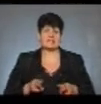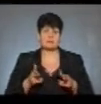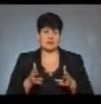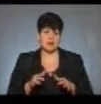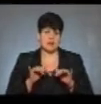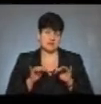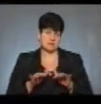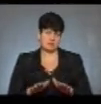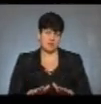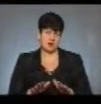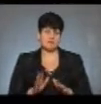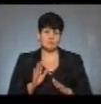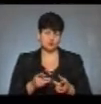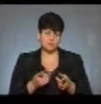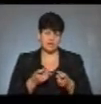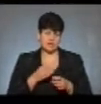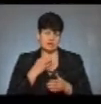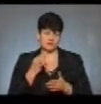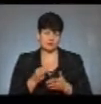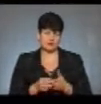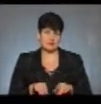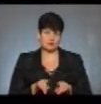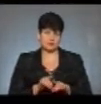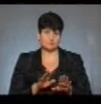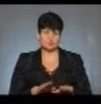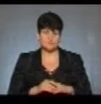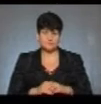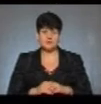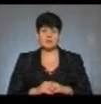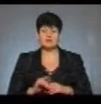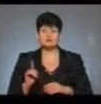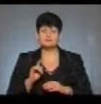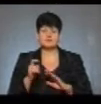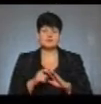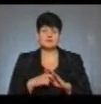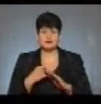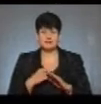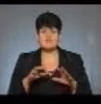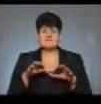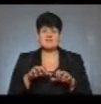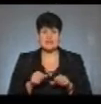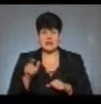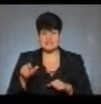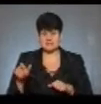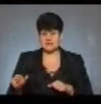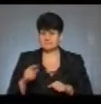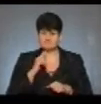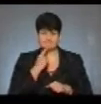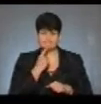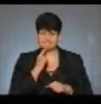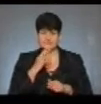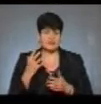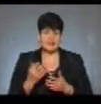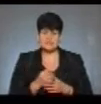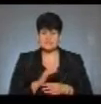справа і будуть притягувати до відповідальності теж. Чи взнати власників дуже складно, ми не знайшли,